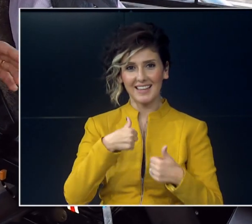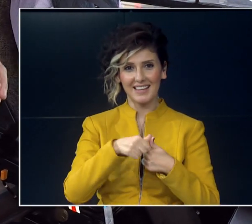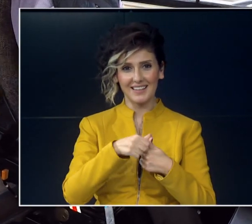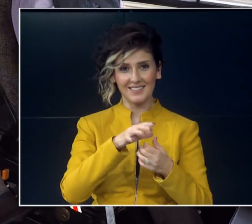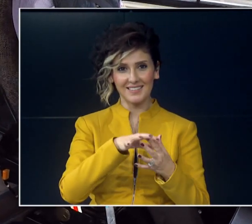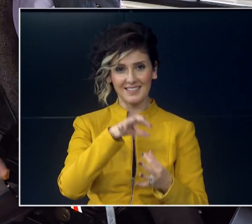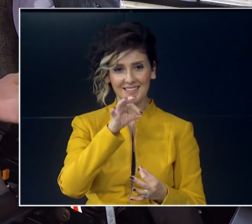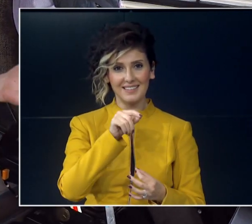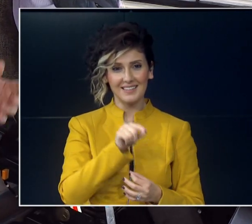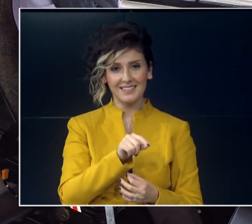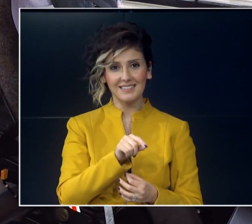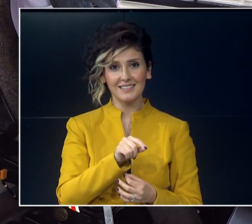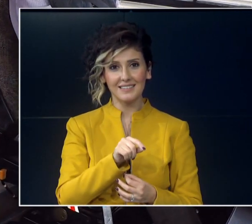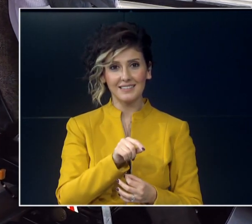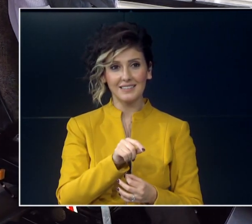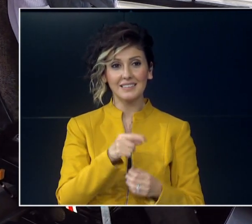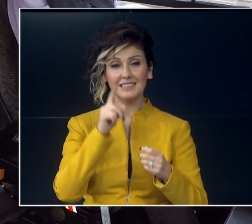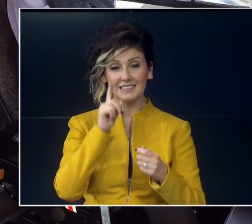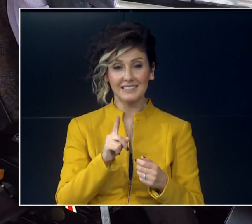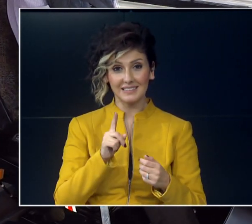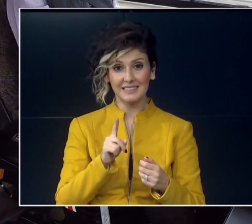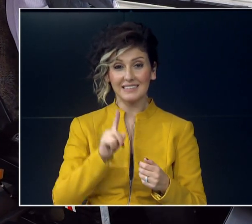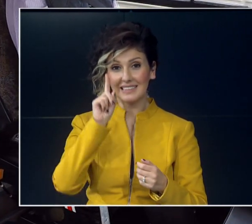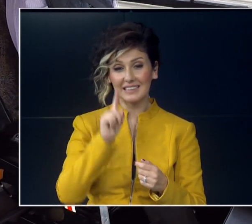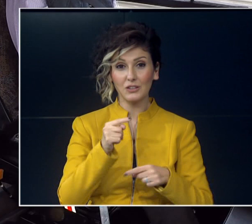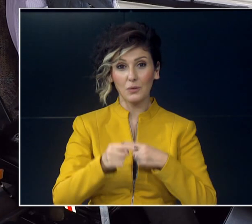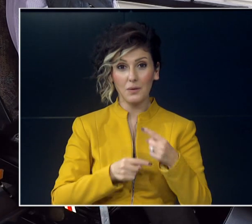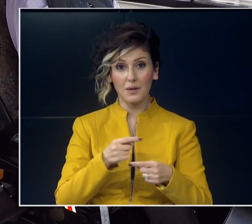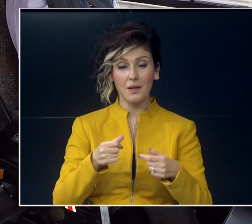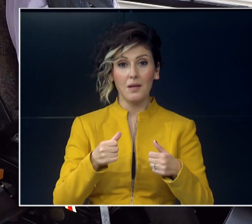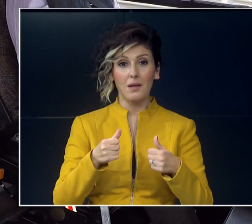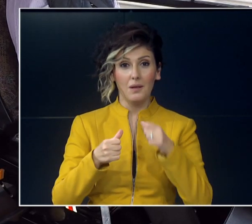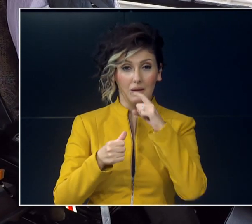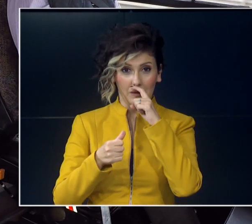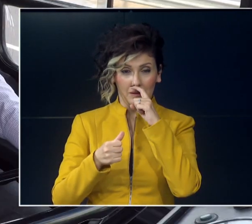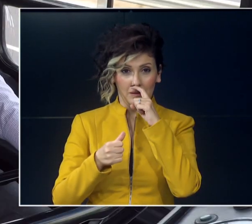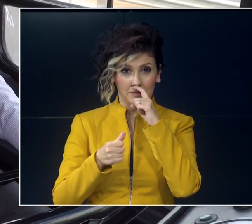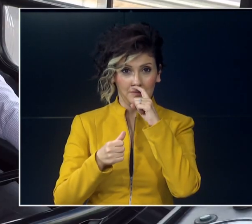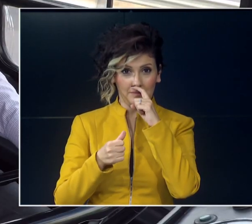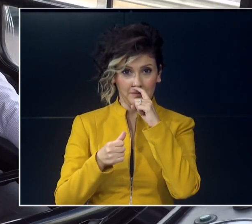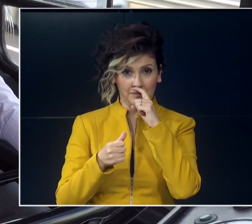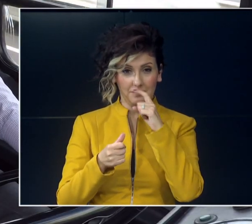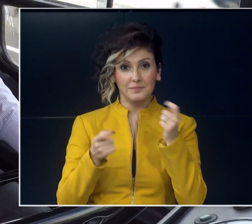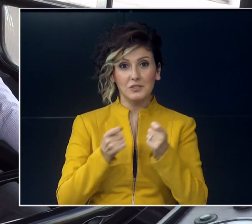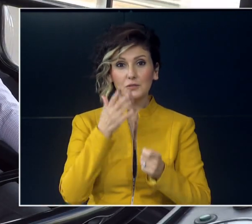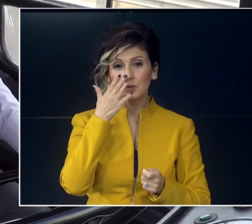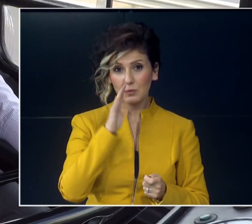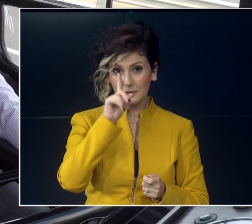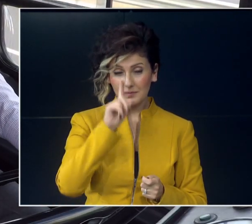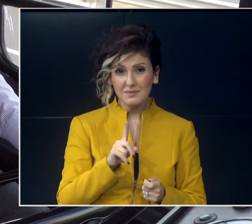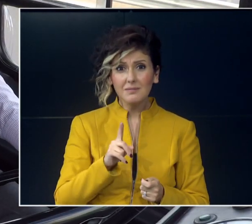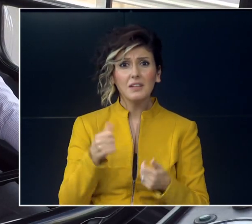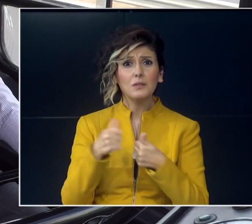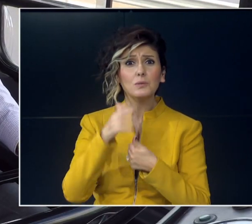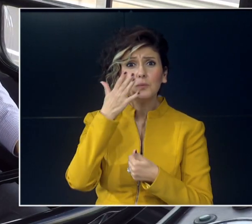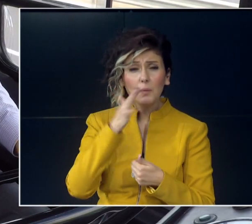işim yok, tamam mı? İşin yok. O zaman benim işim yok. İş. Ya dediler ki, ya işsiz